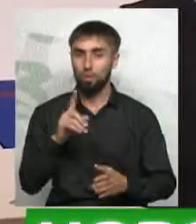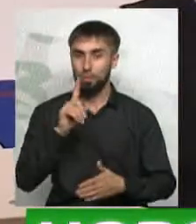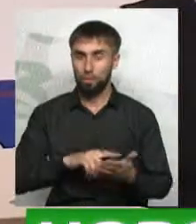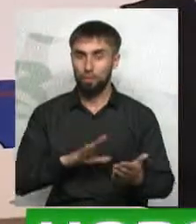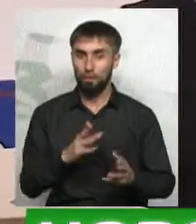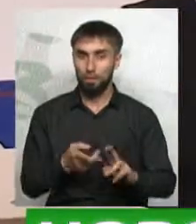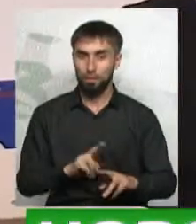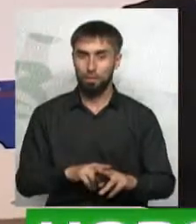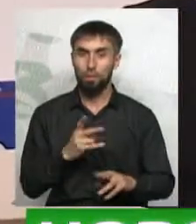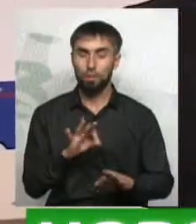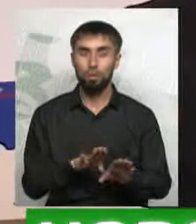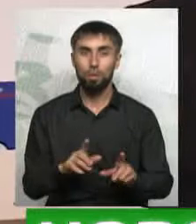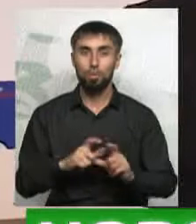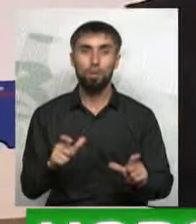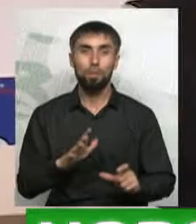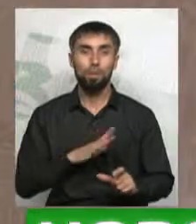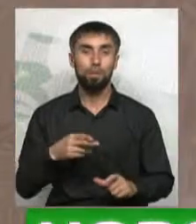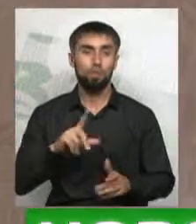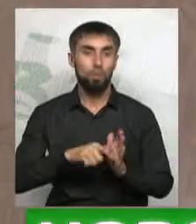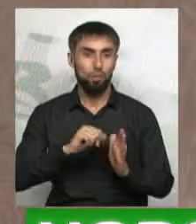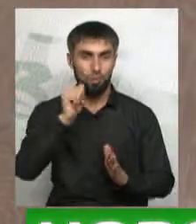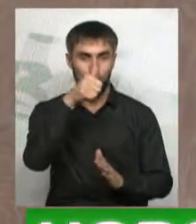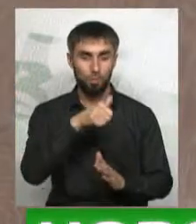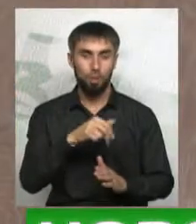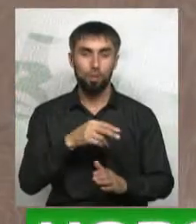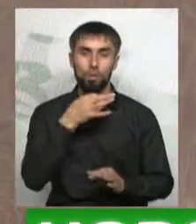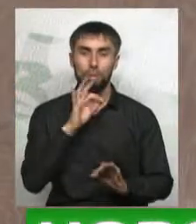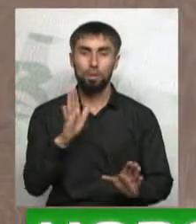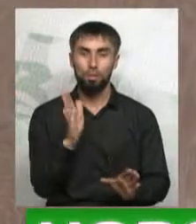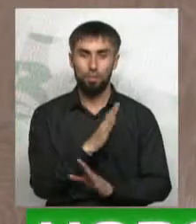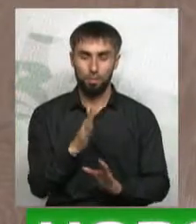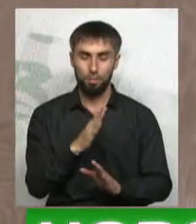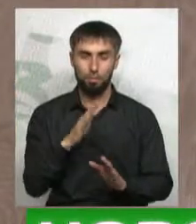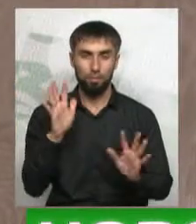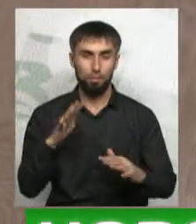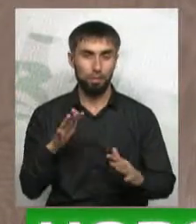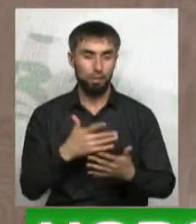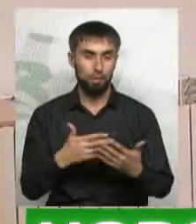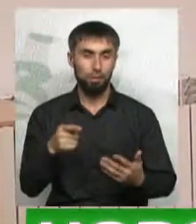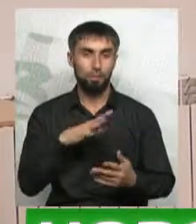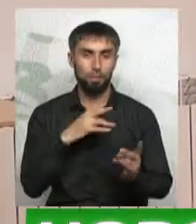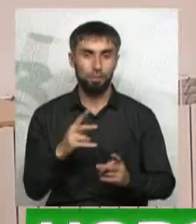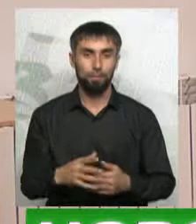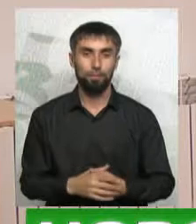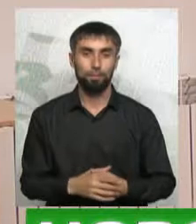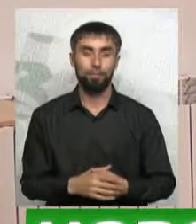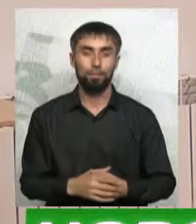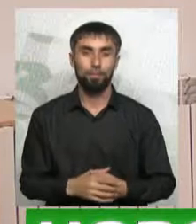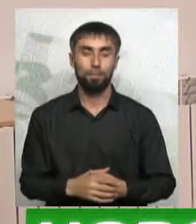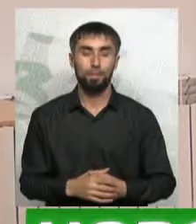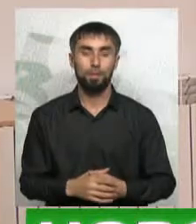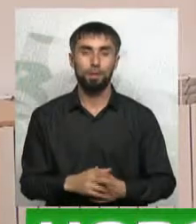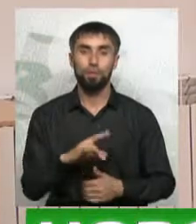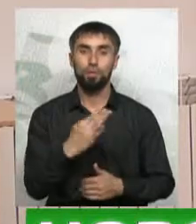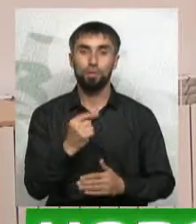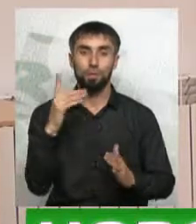поверить, говорят здесь, но такой школа была долгие годы. Любая непогода оборачивалась стихийным бедствием. Листы летают по двору